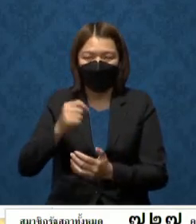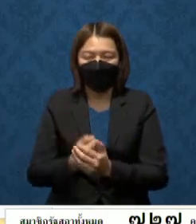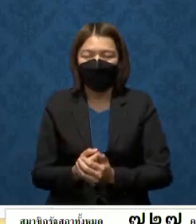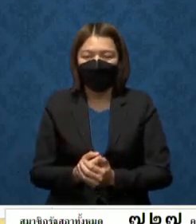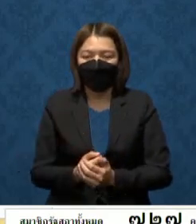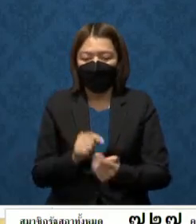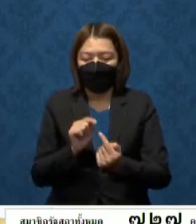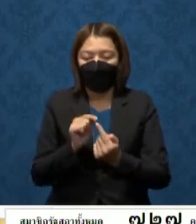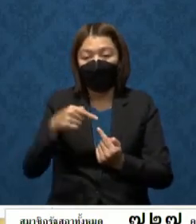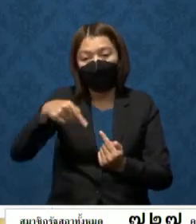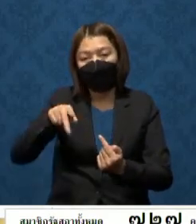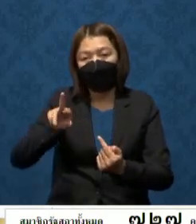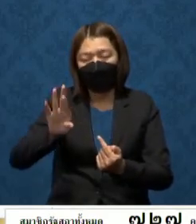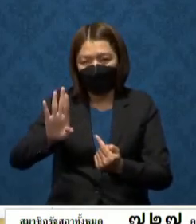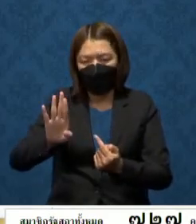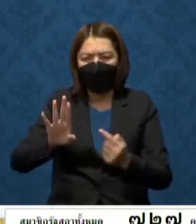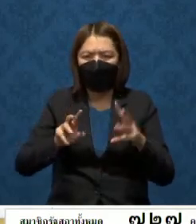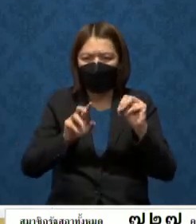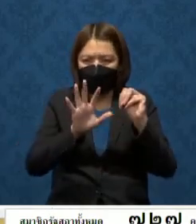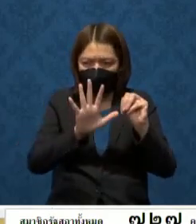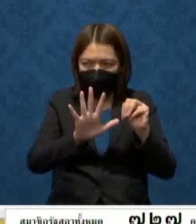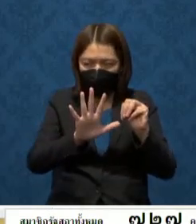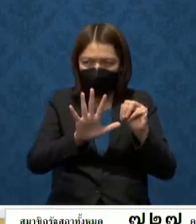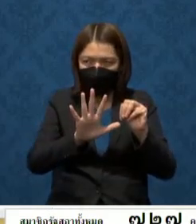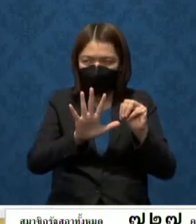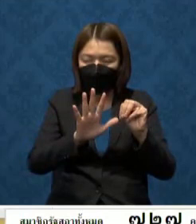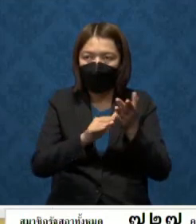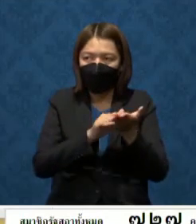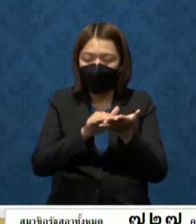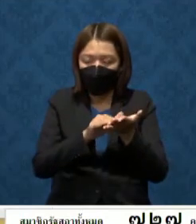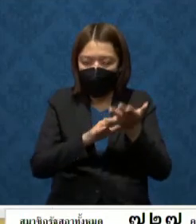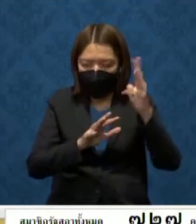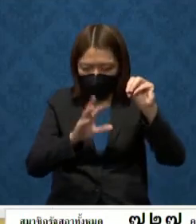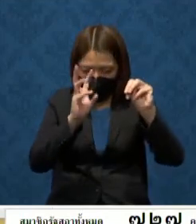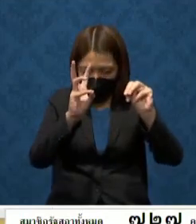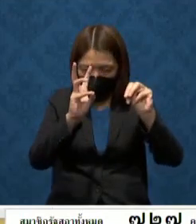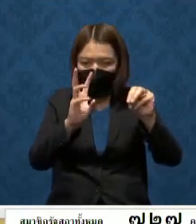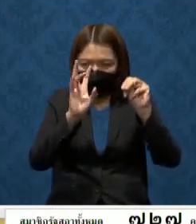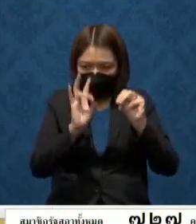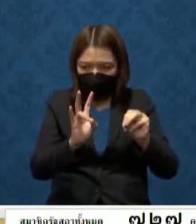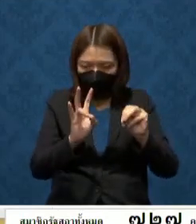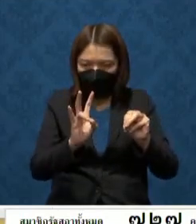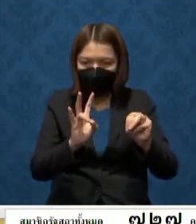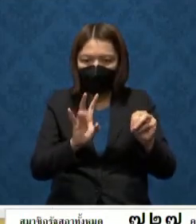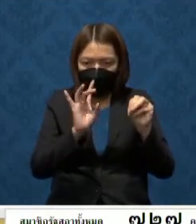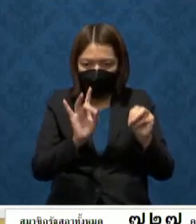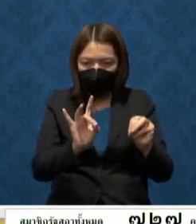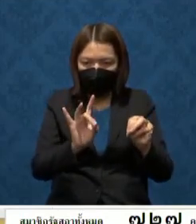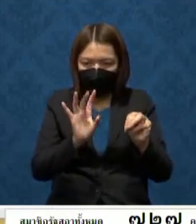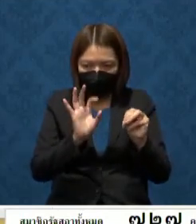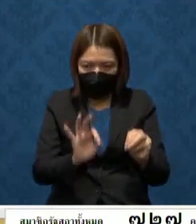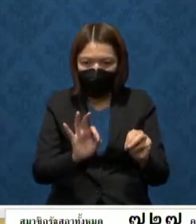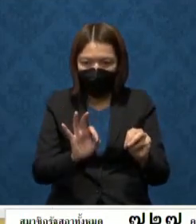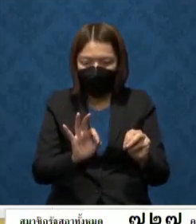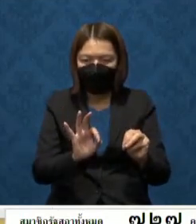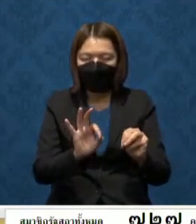พระร์หดฉะบั själ platsตั้งแต่ seit ตงแต่ 5 Seiten 7, 8, 9